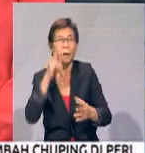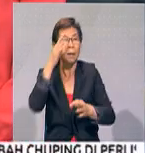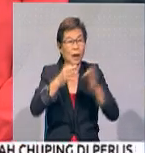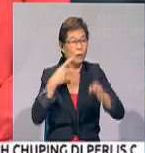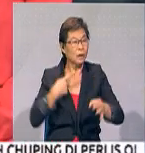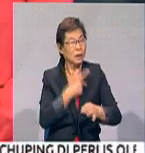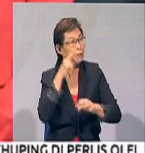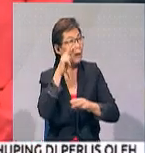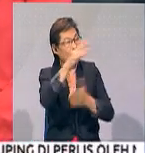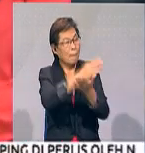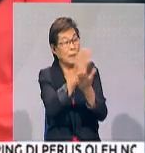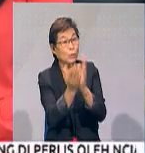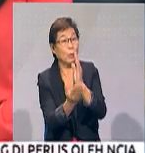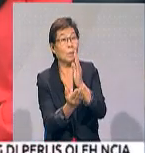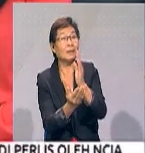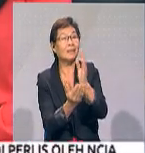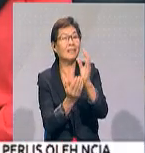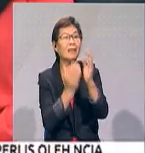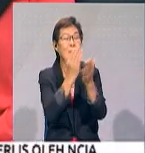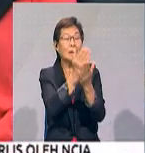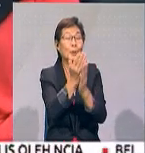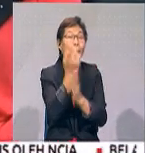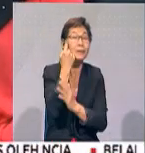belanjawan tadi,